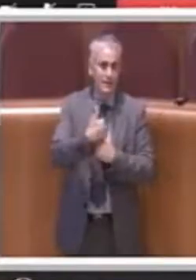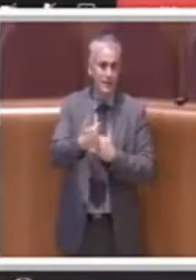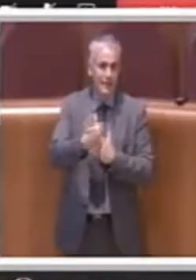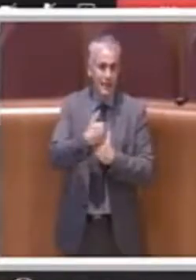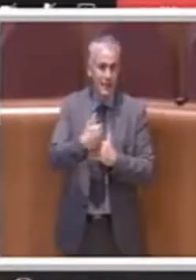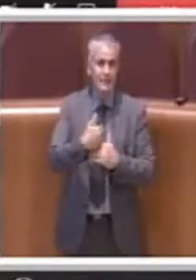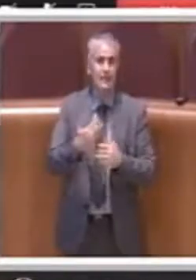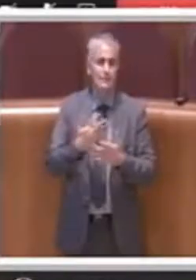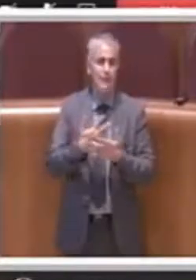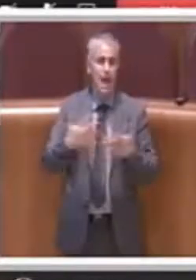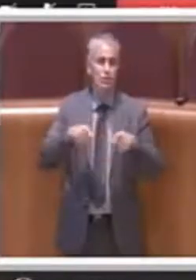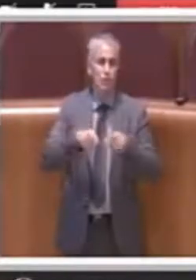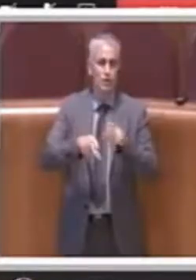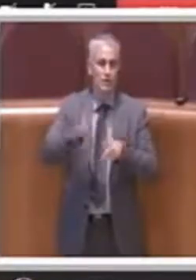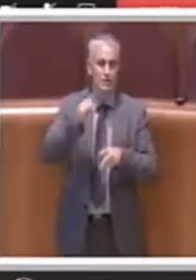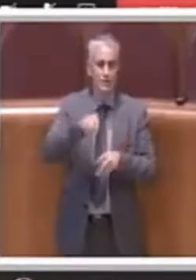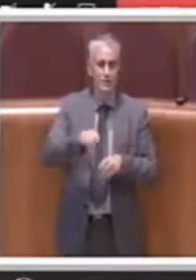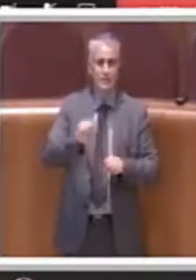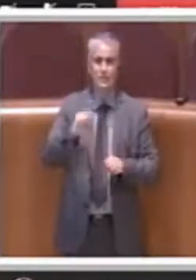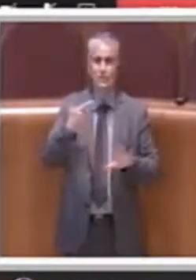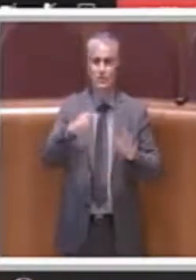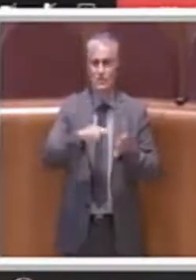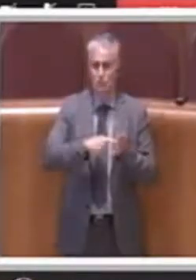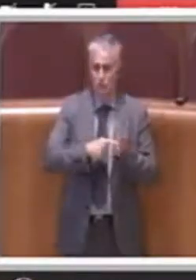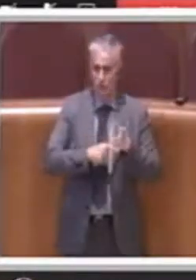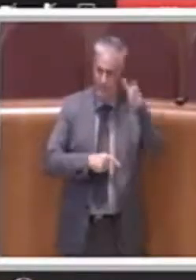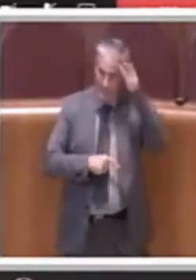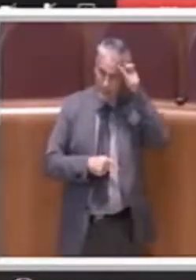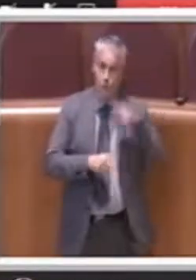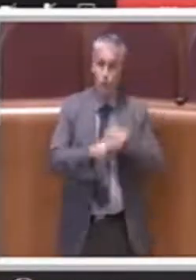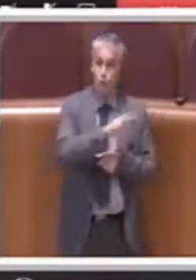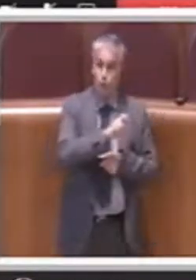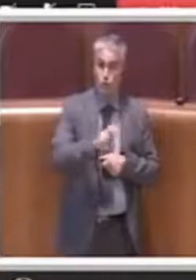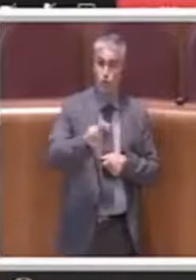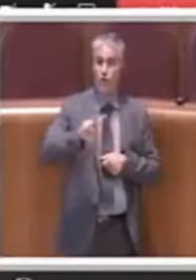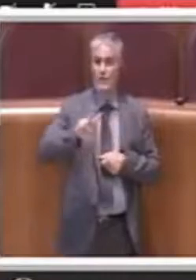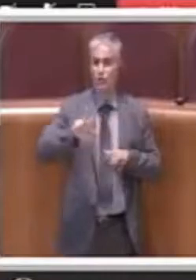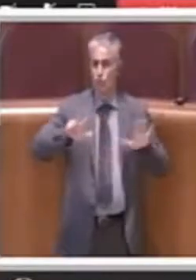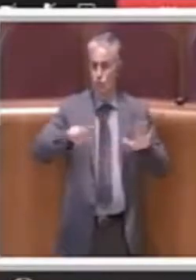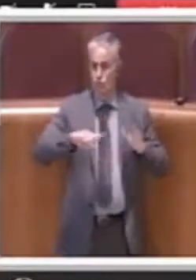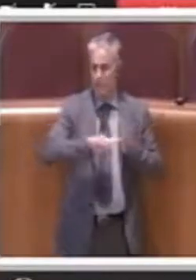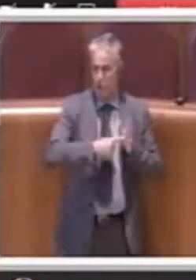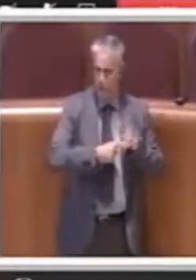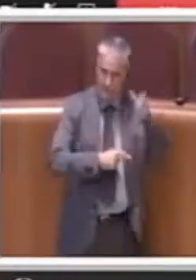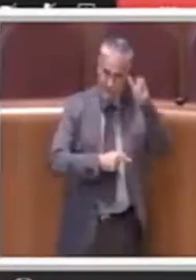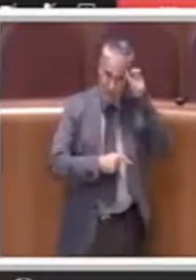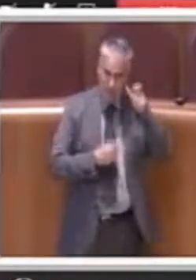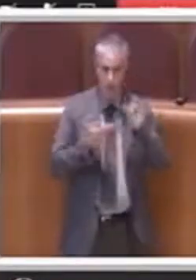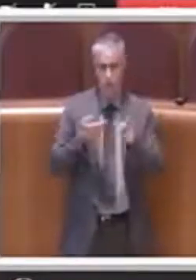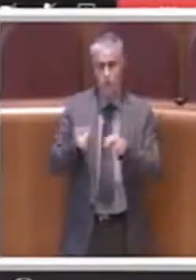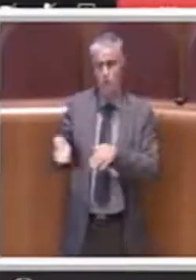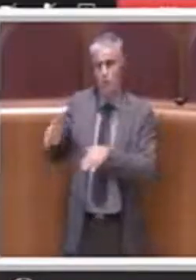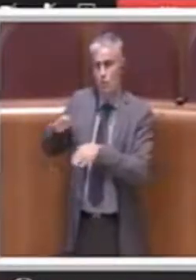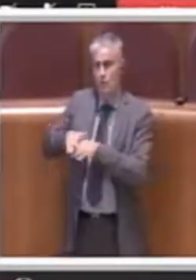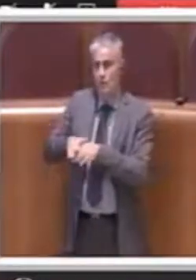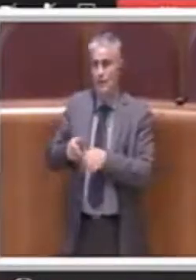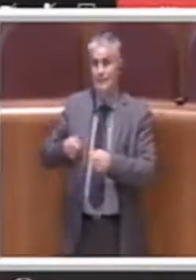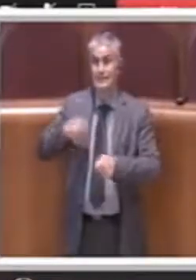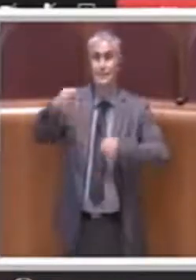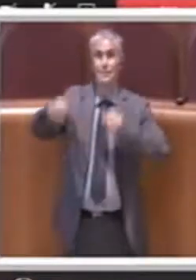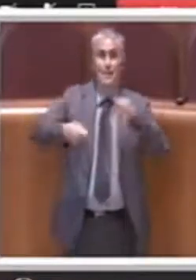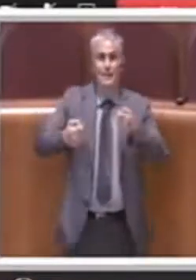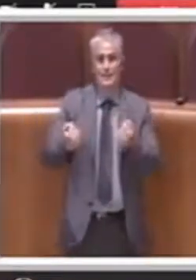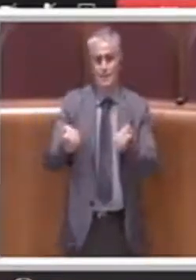scusate, da maggiori entrate poi per 17 milioni, trasferimenti dello Stato per 228 milioni, e coperte anche da minori spese che